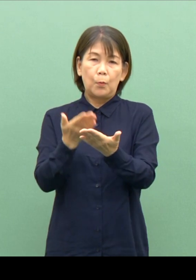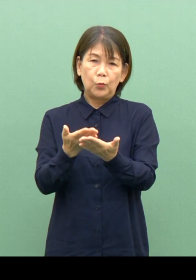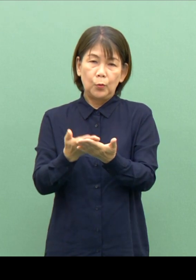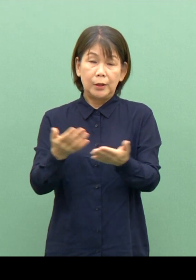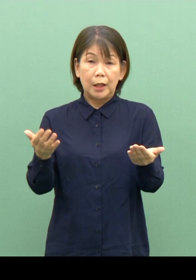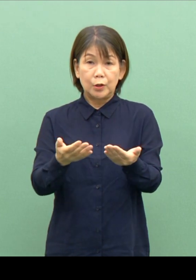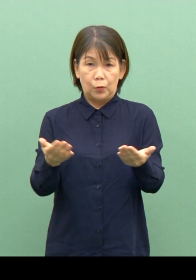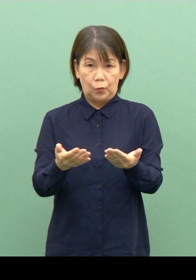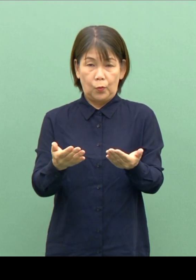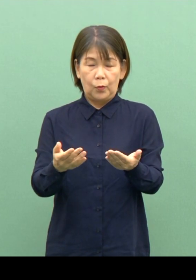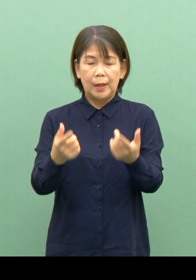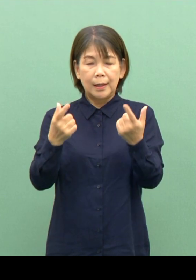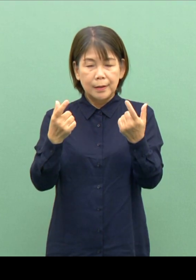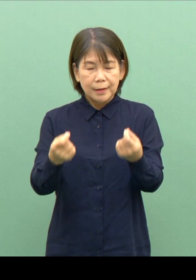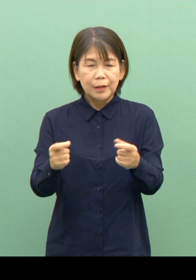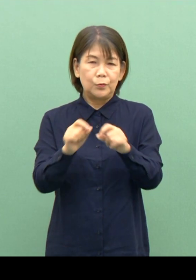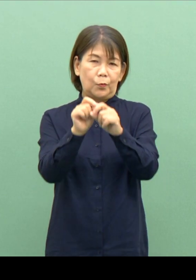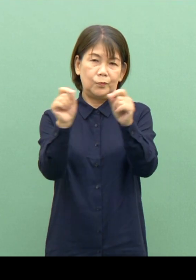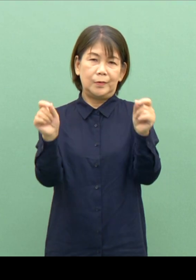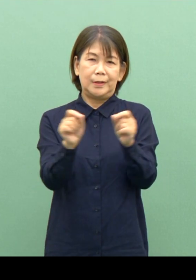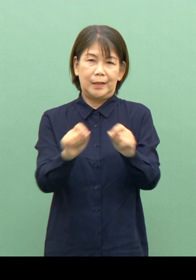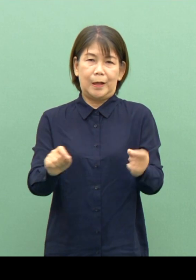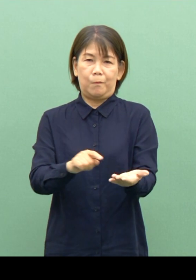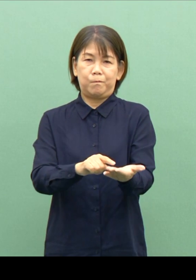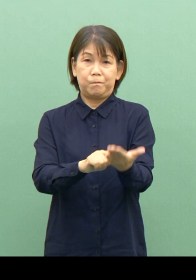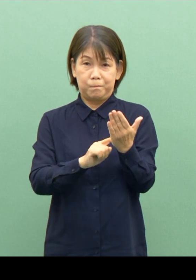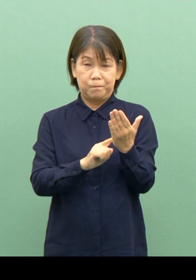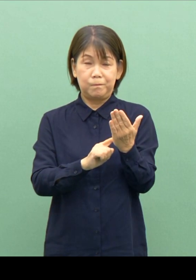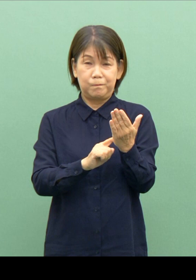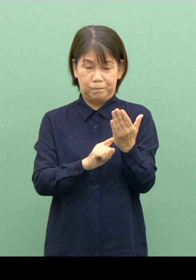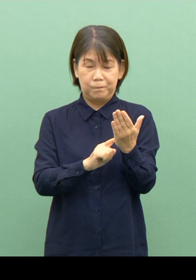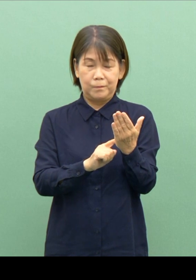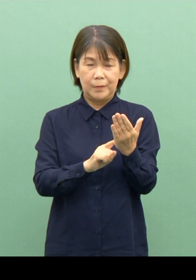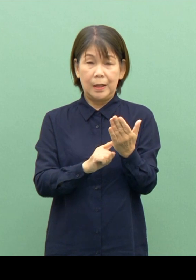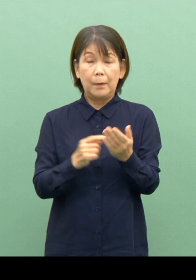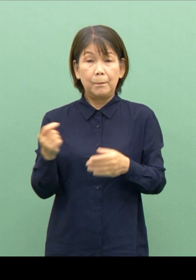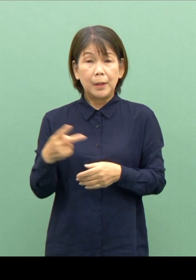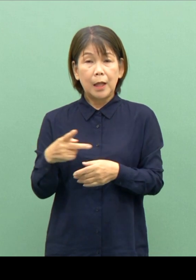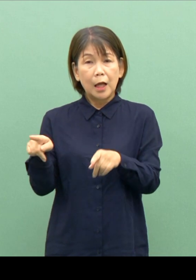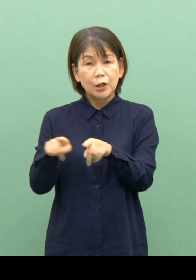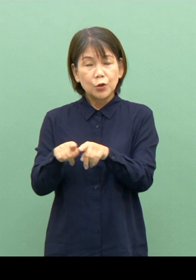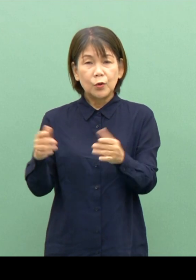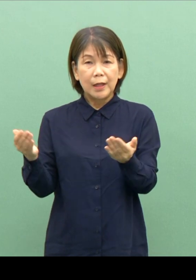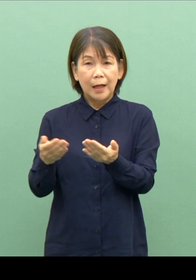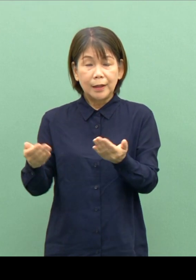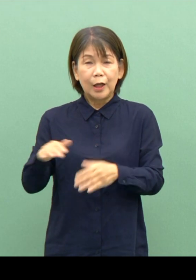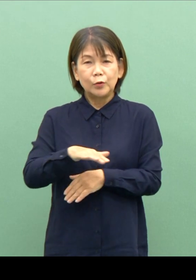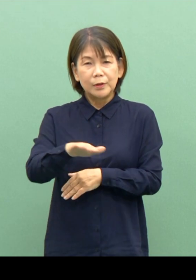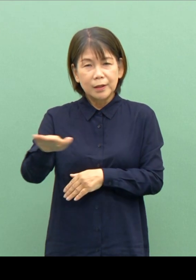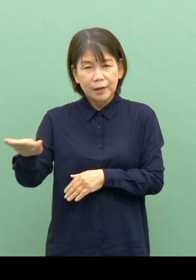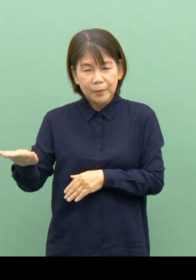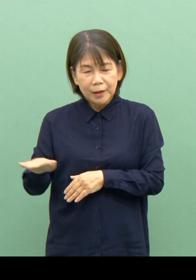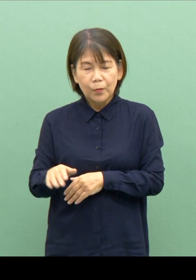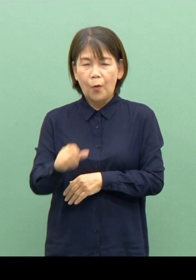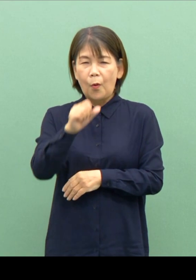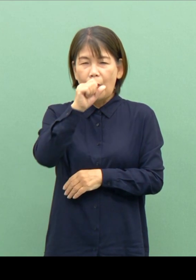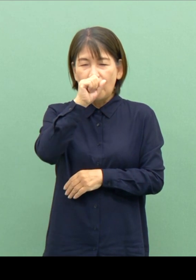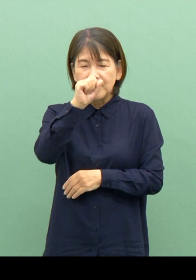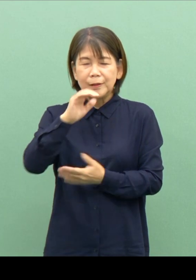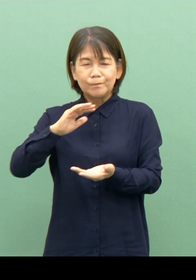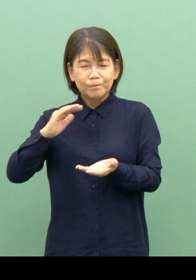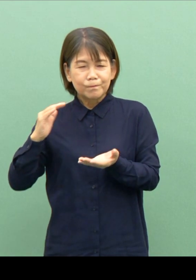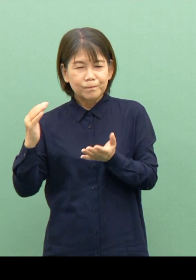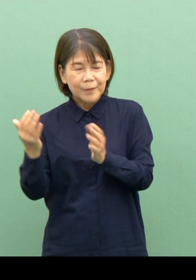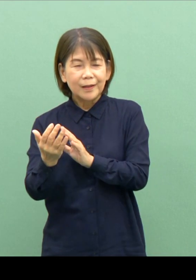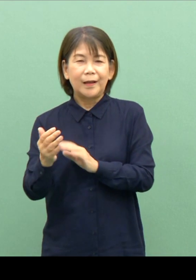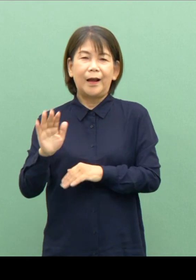と成果を出していただいているということはもちろん、一緒に働く従業員の皆様にとっても非常にいい影響を与えてく